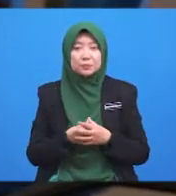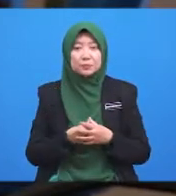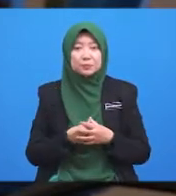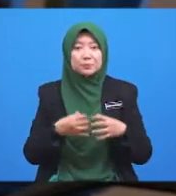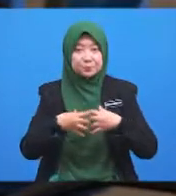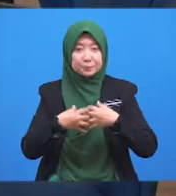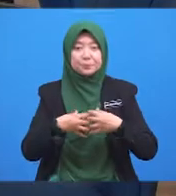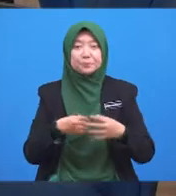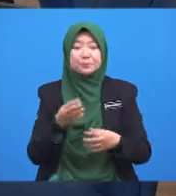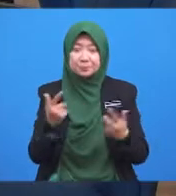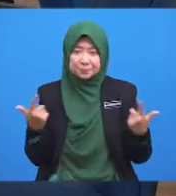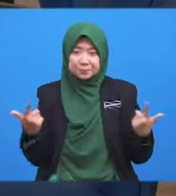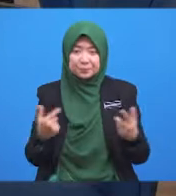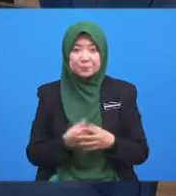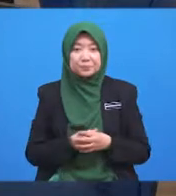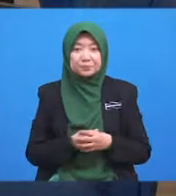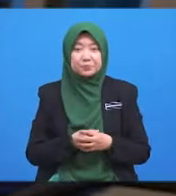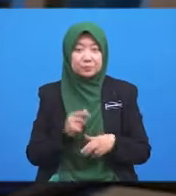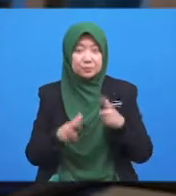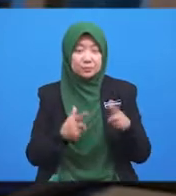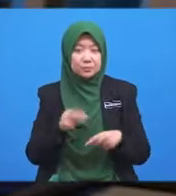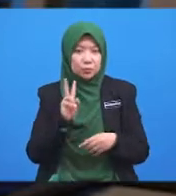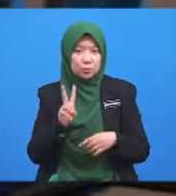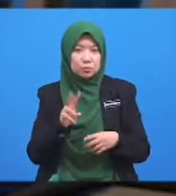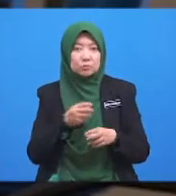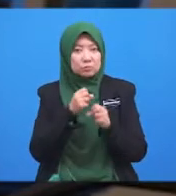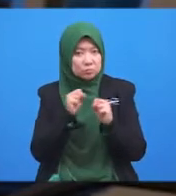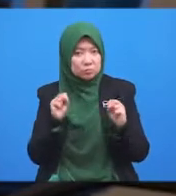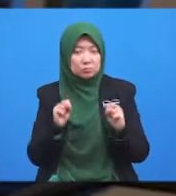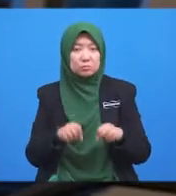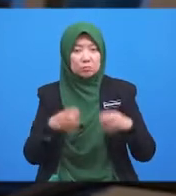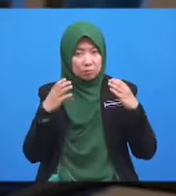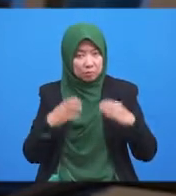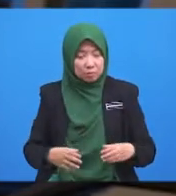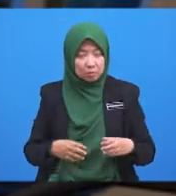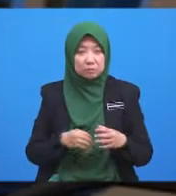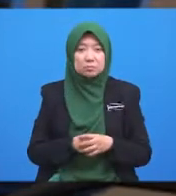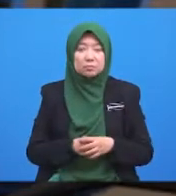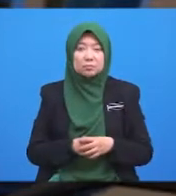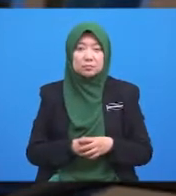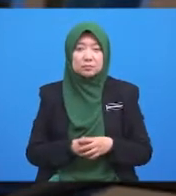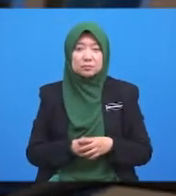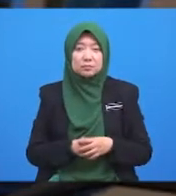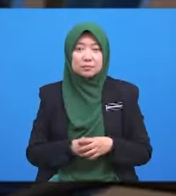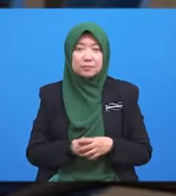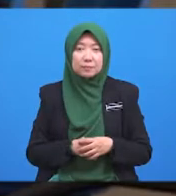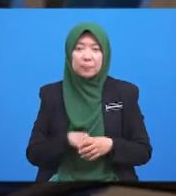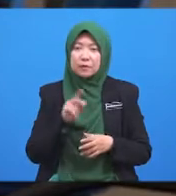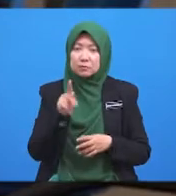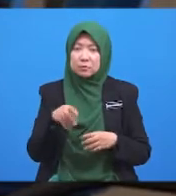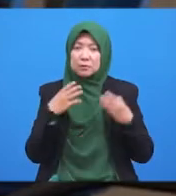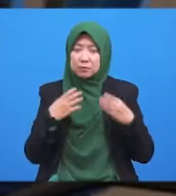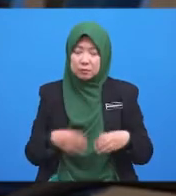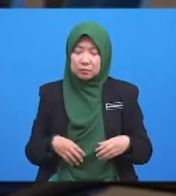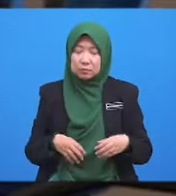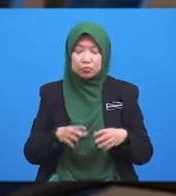dan aksesorinya. Untuk langkah yang kedua, para pelajar perlu menyediakan pelanggan. Pastikan pelanggan